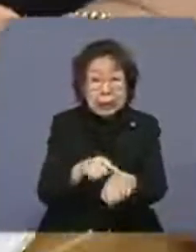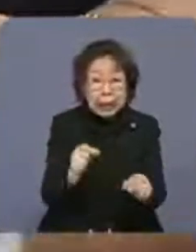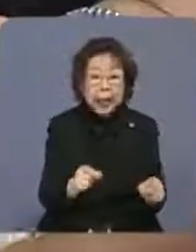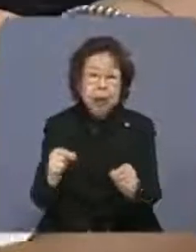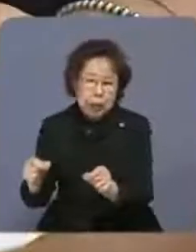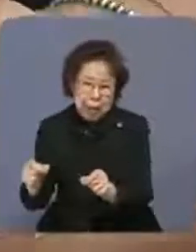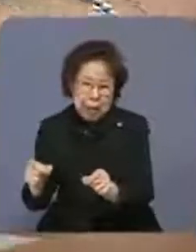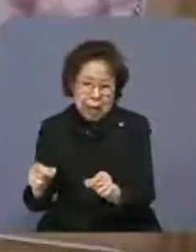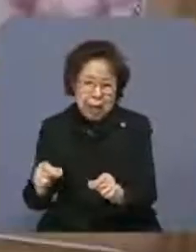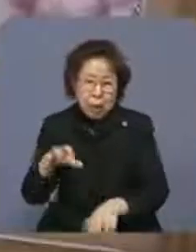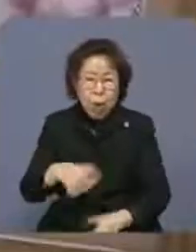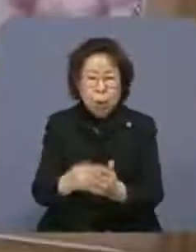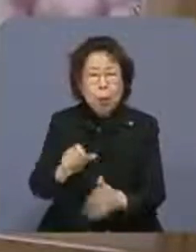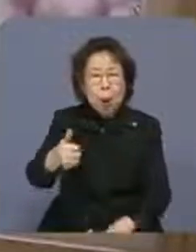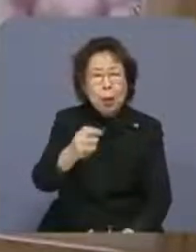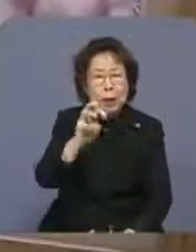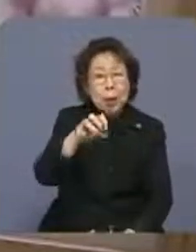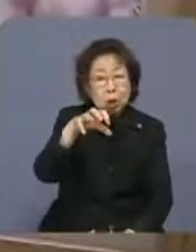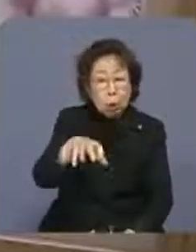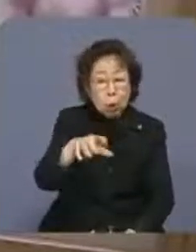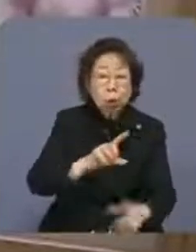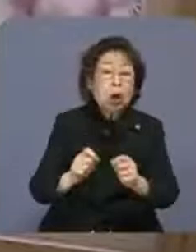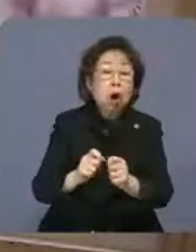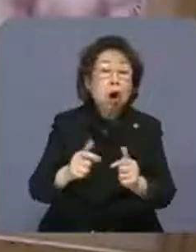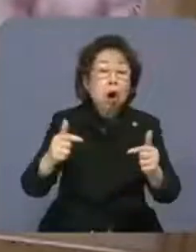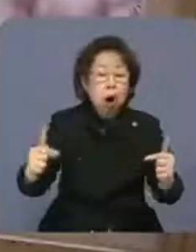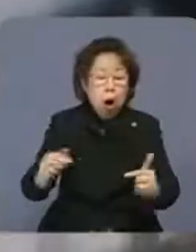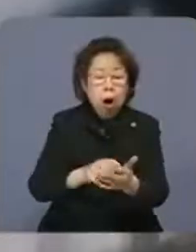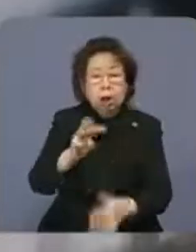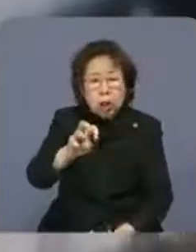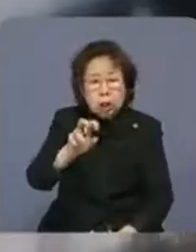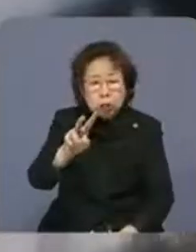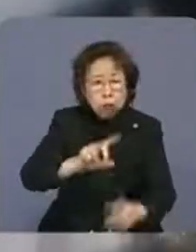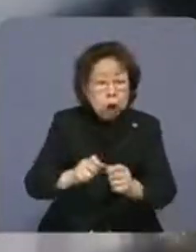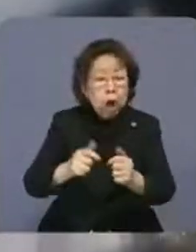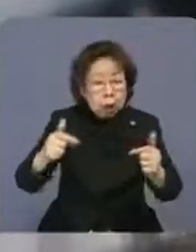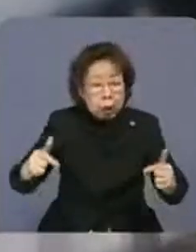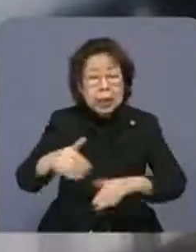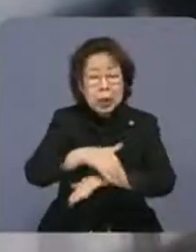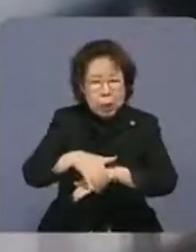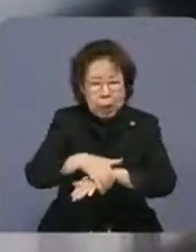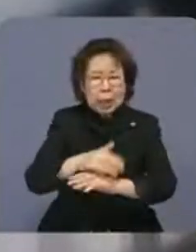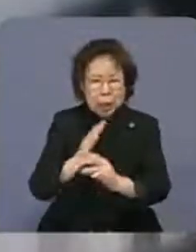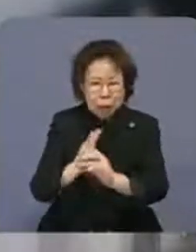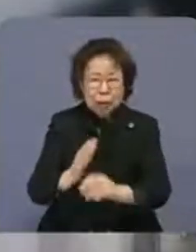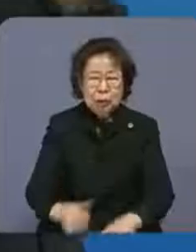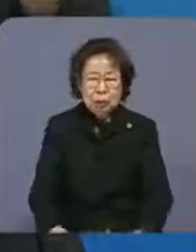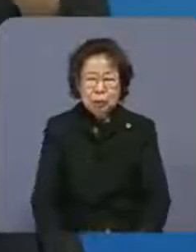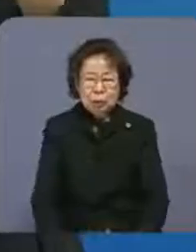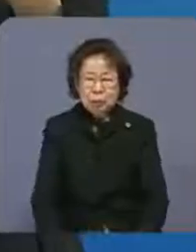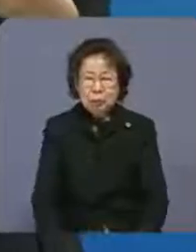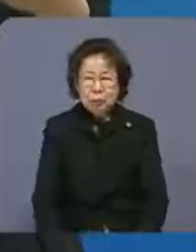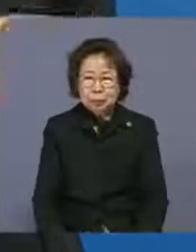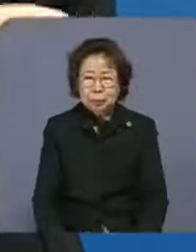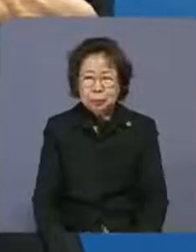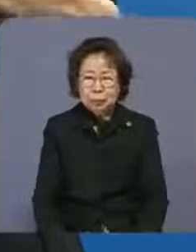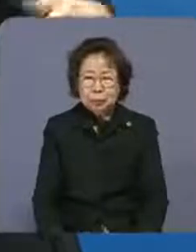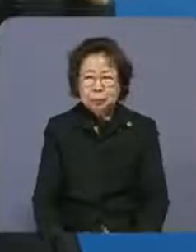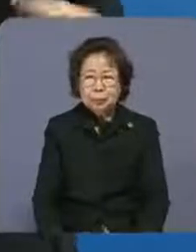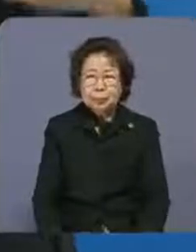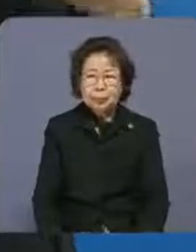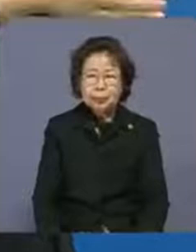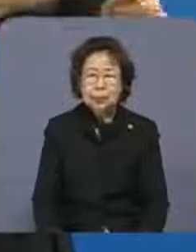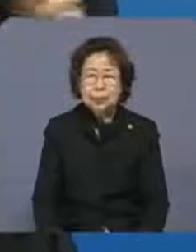하고 현재 530곳인 돌봄 교실도 32곳 더 늘릴 계획입니다. 유교실 활용,